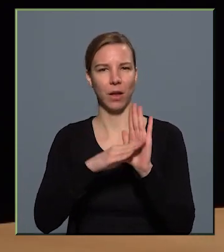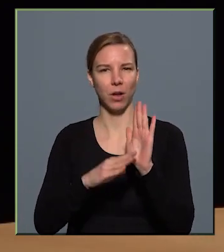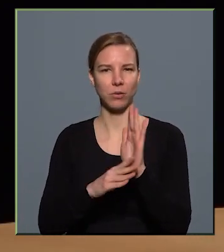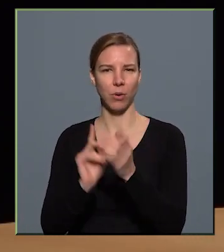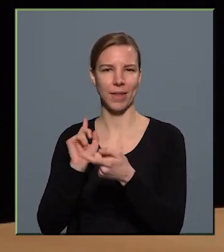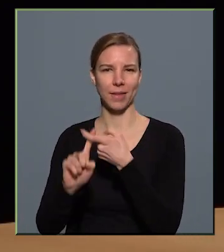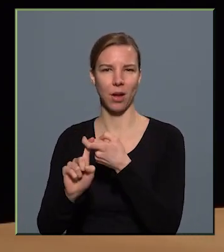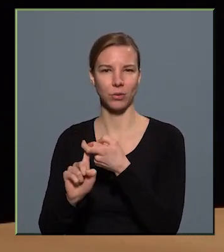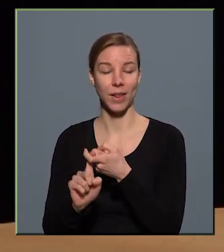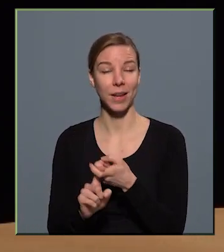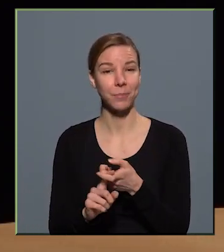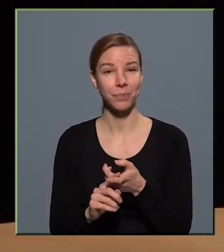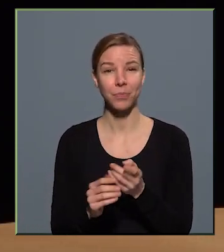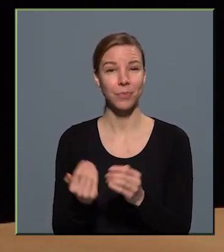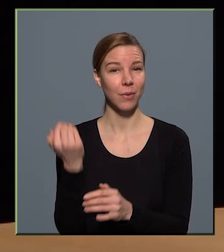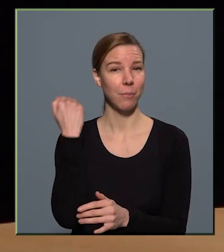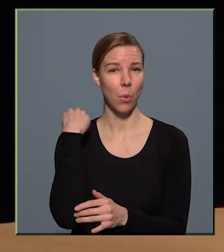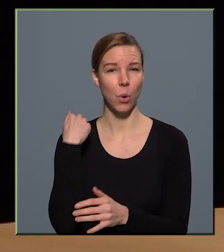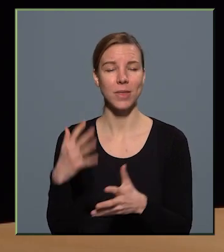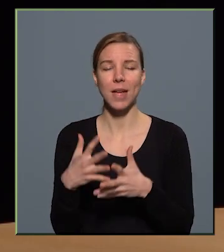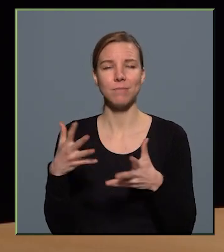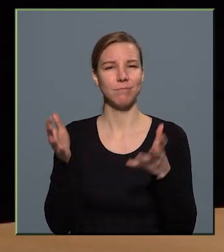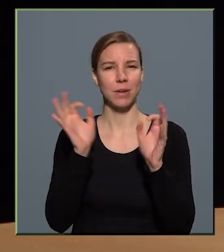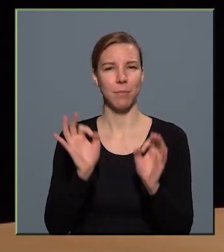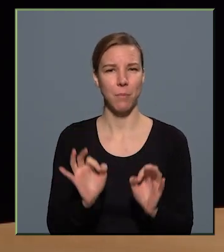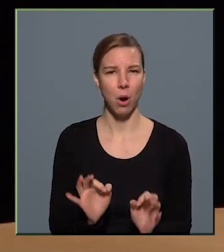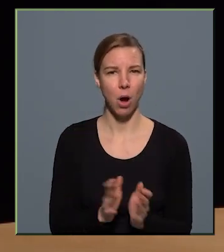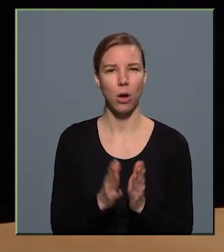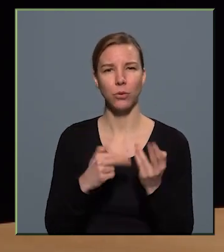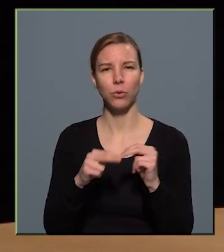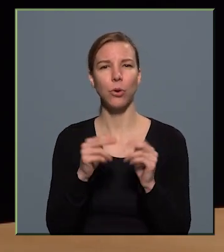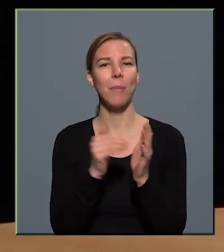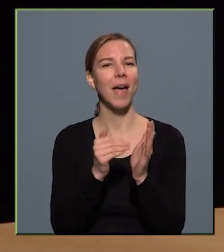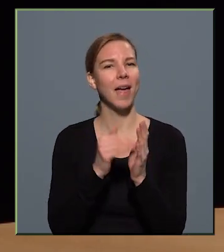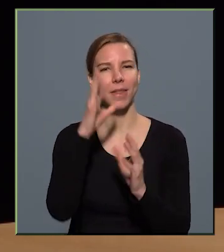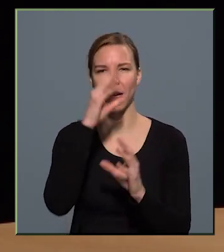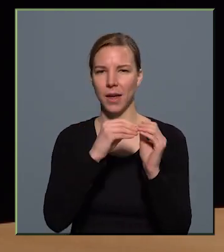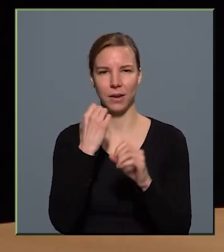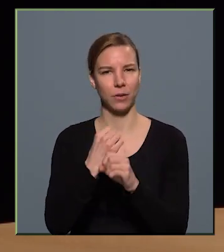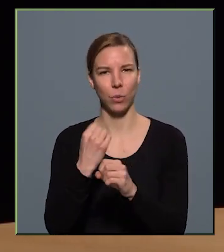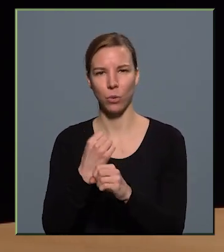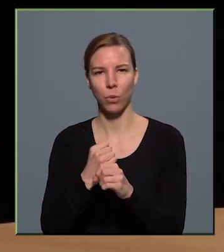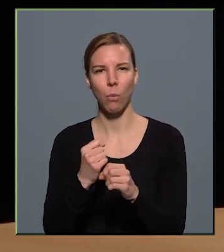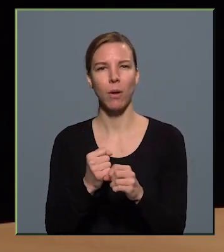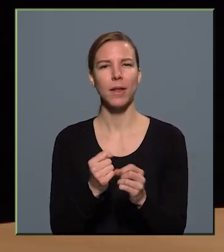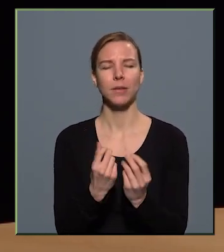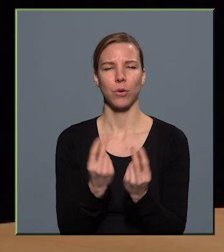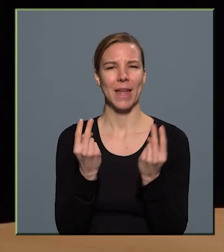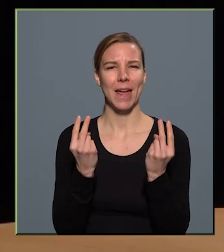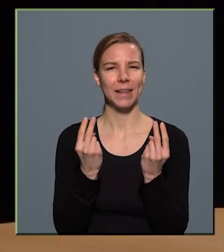kérdésedre a válasz, egy hatalmas iparág van mögötte, több ezer emberrel, óriási értékű